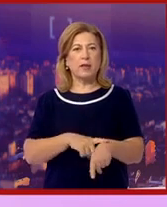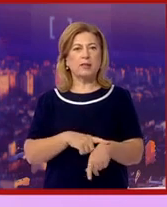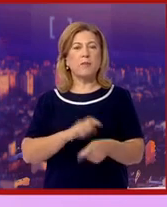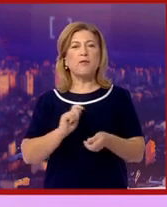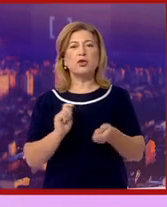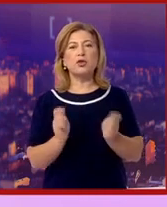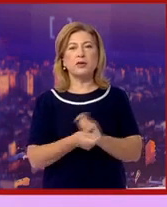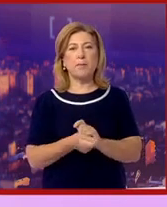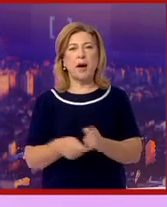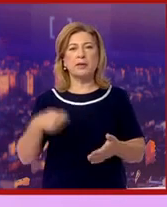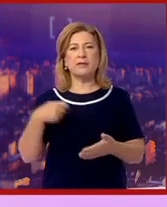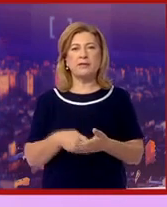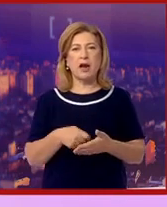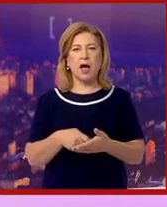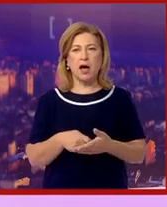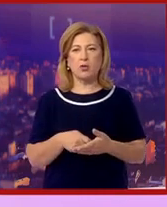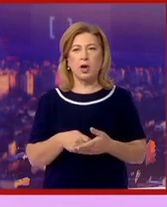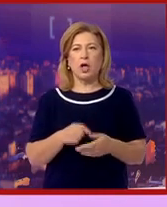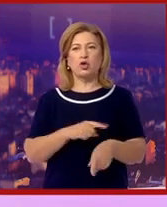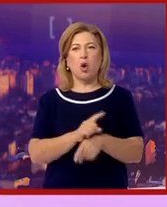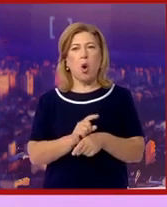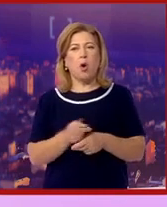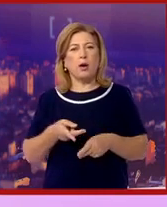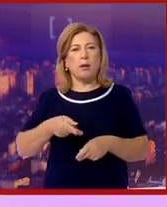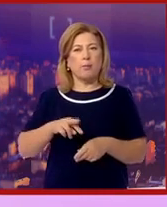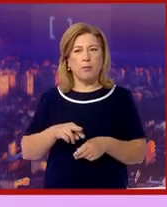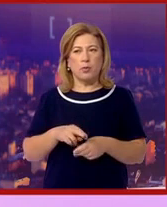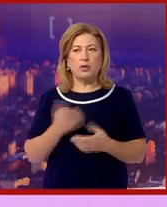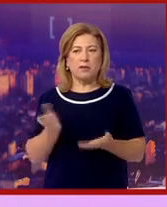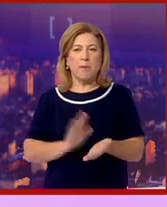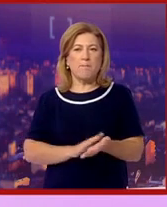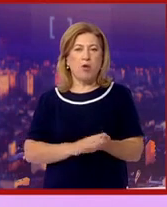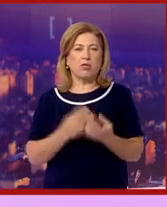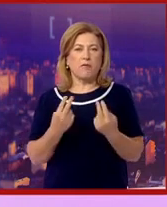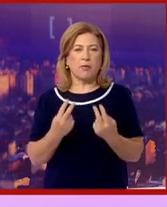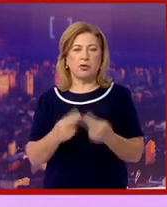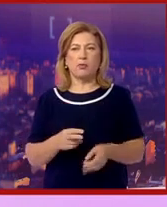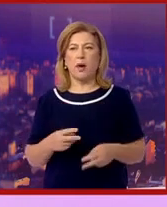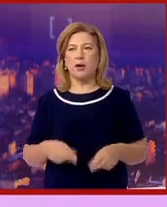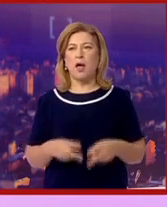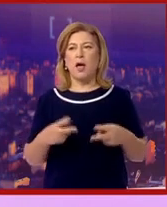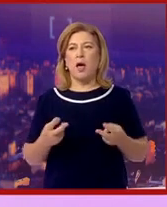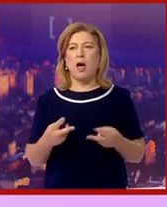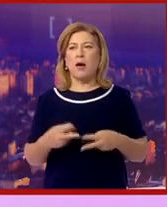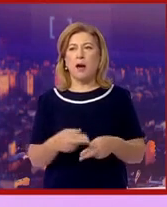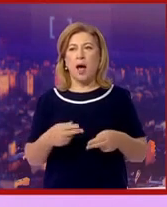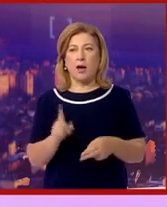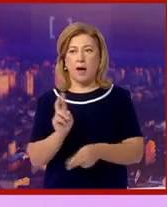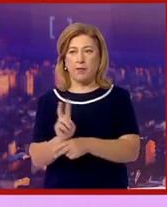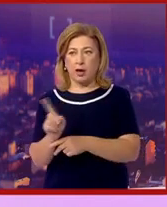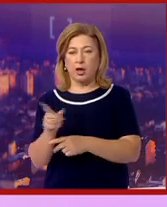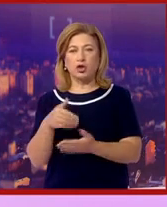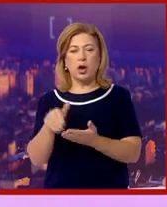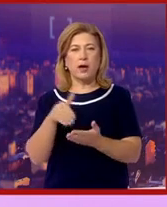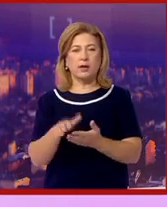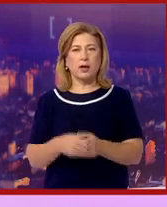schimbare. Salariul și orele extra sunt argumentul principal. Nativii RAC trebuie să aibă grijă la cheltuieli.